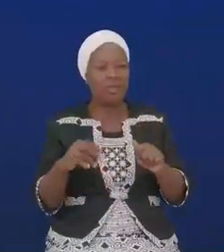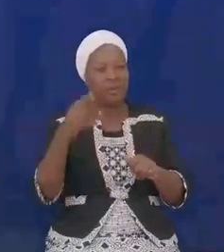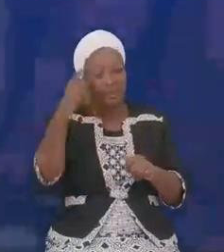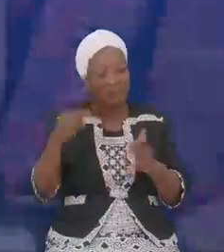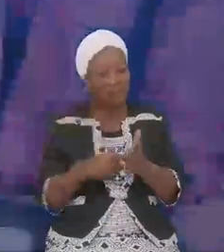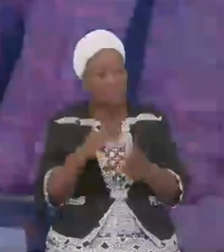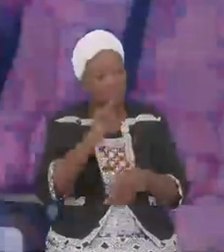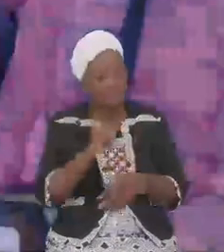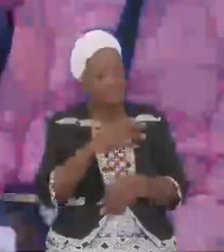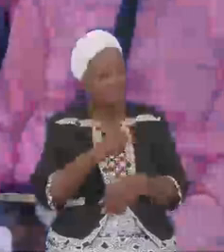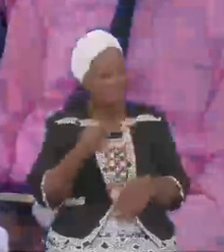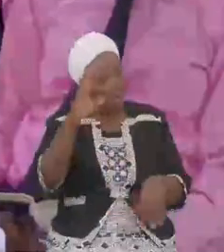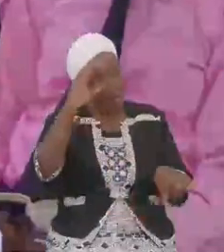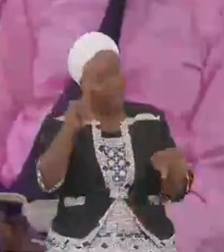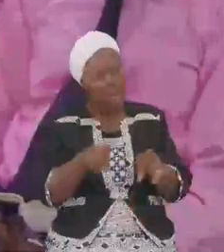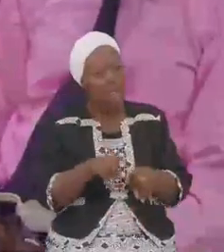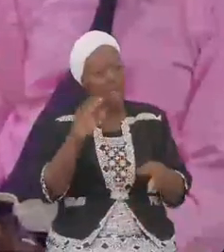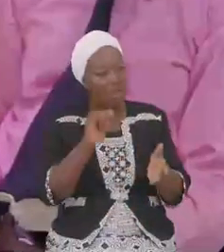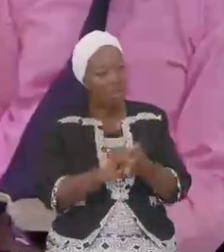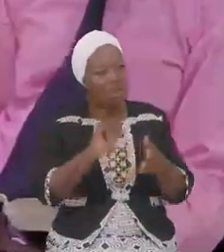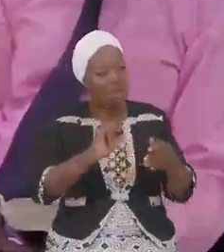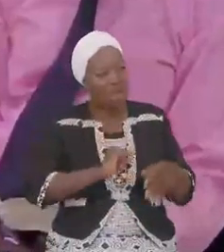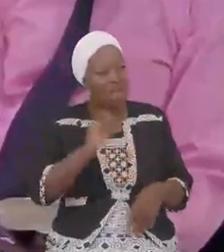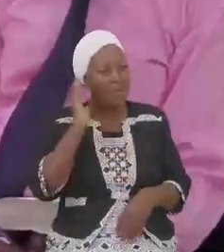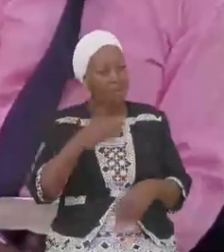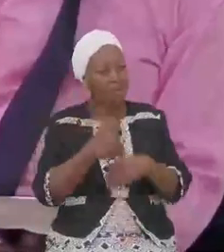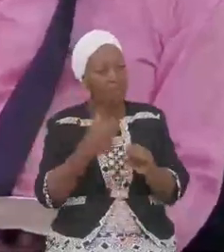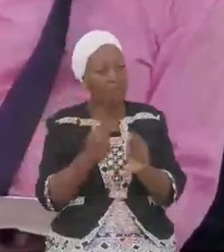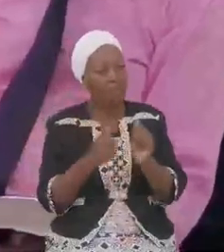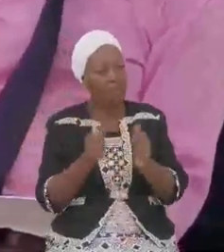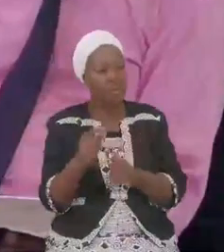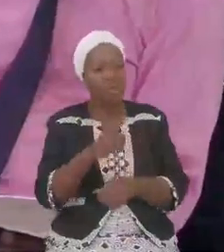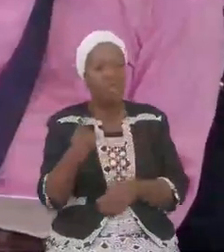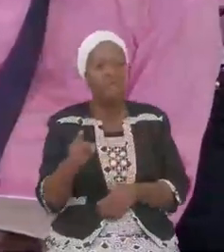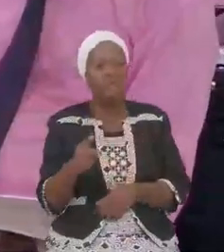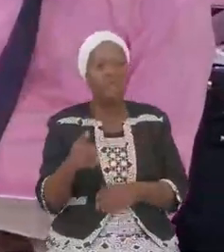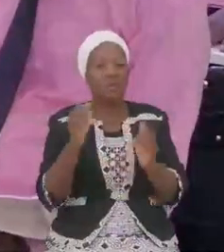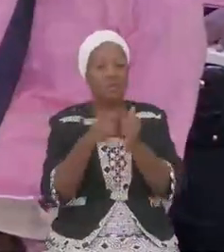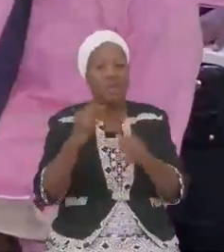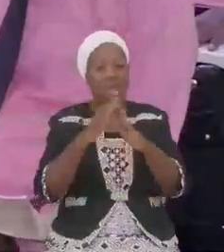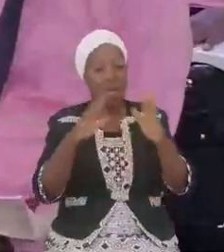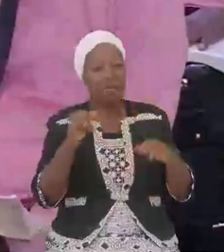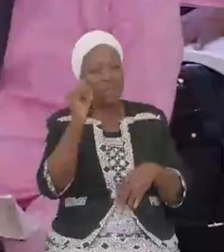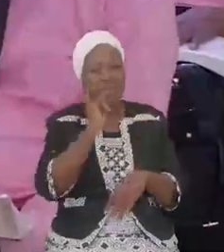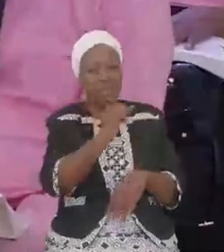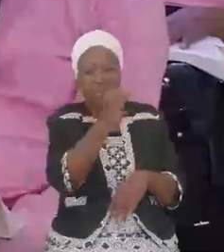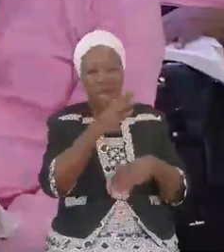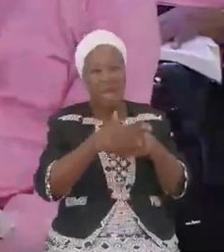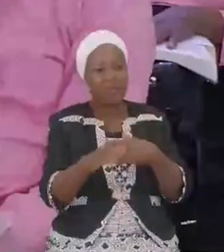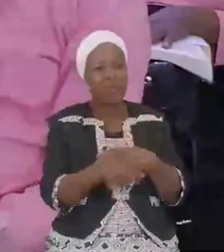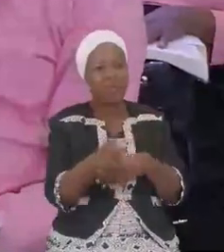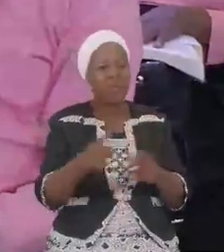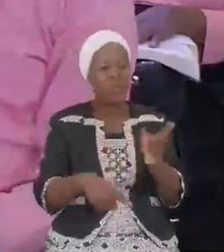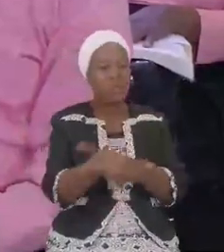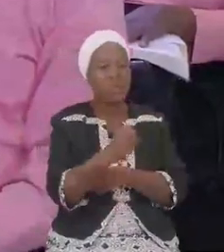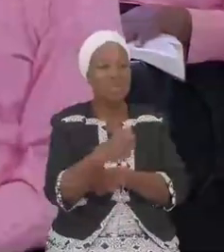mais voici l'alliance que je ferai avec la maison d'Israël après ces jours-là,